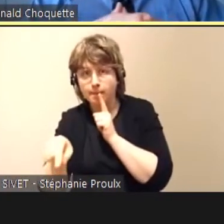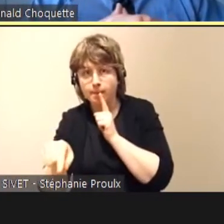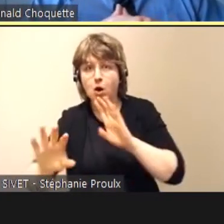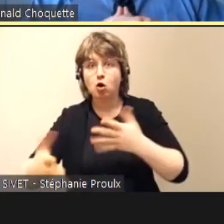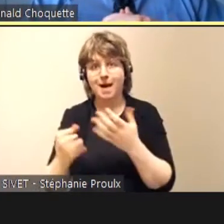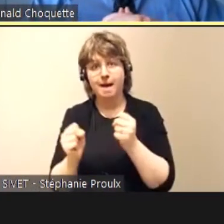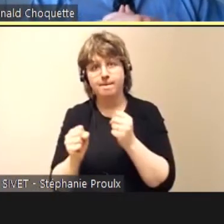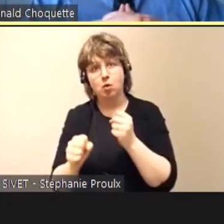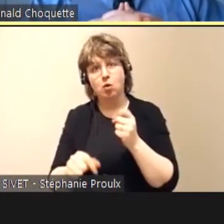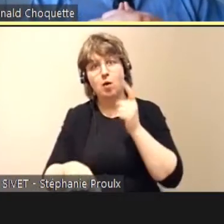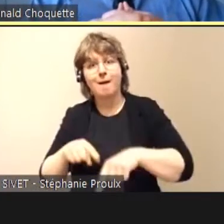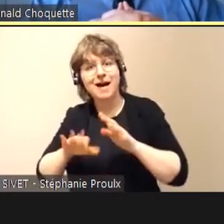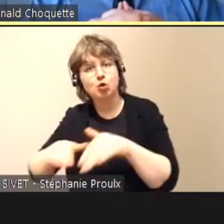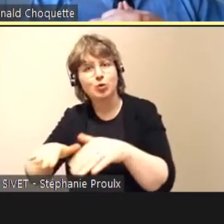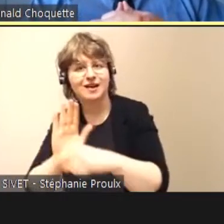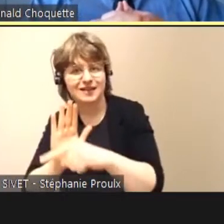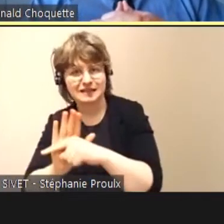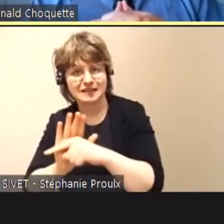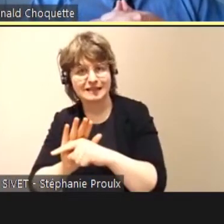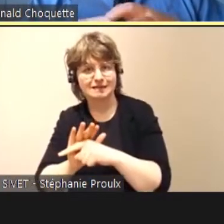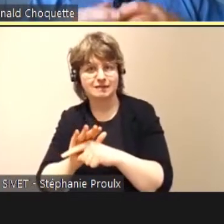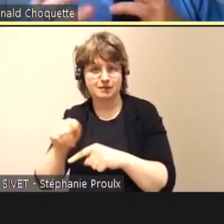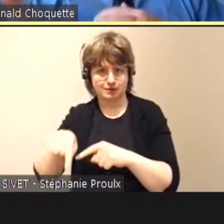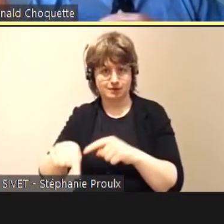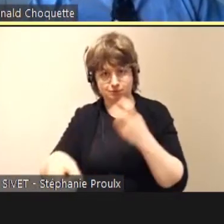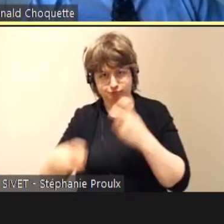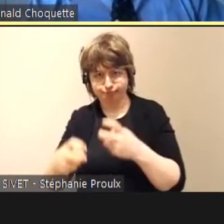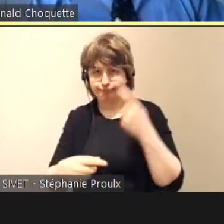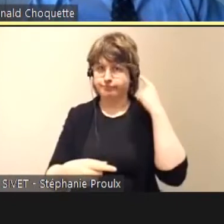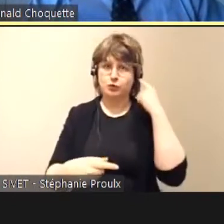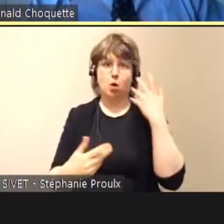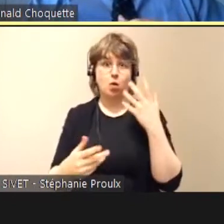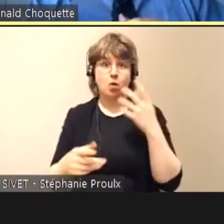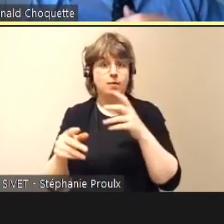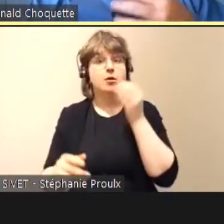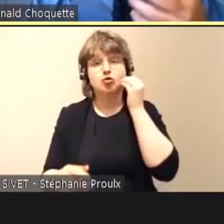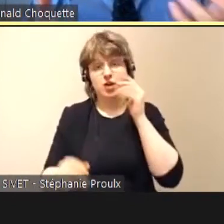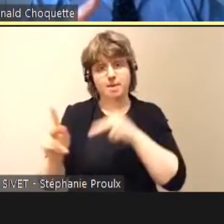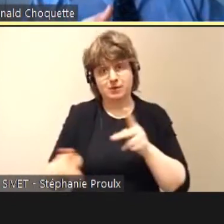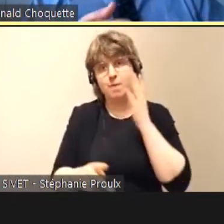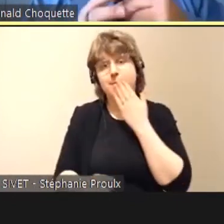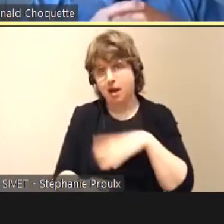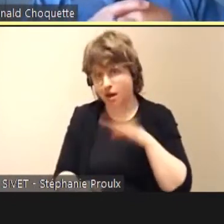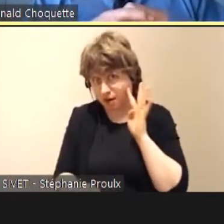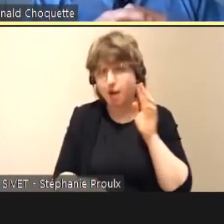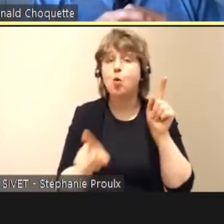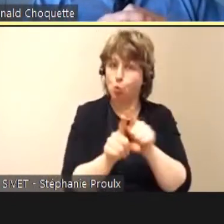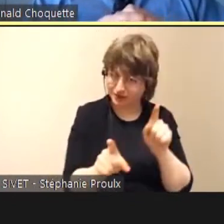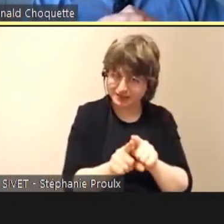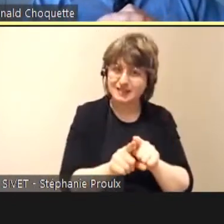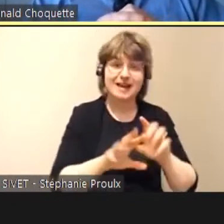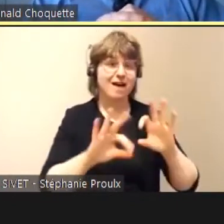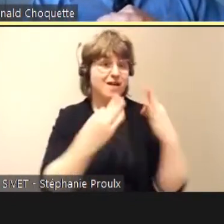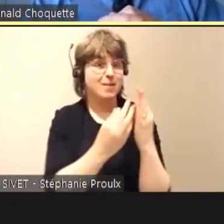effets négatifs d'un problème d'audition, autant chez la personne malentendante que chez les membres de